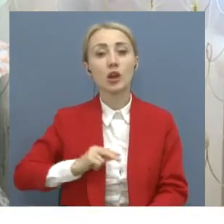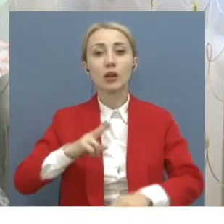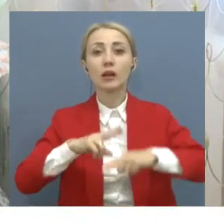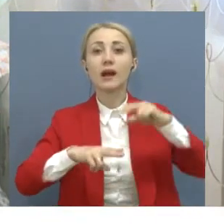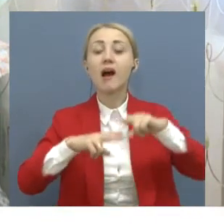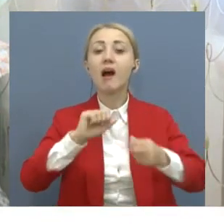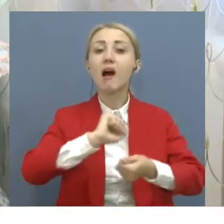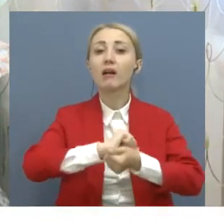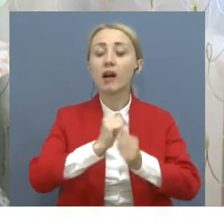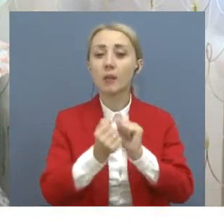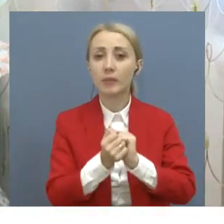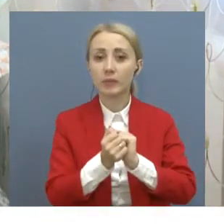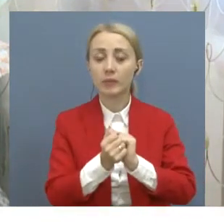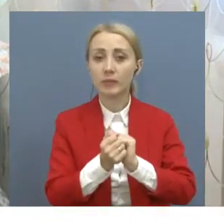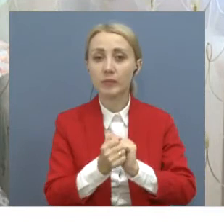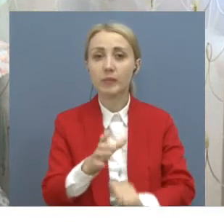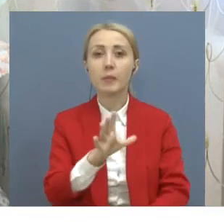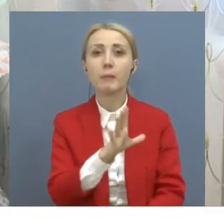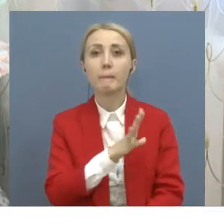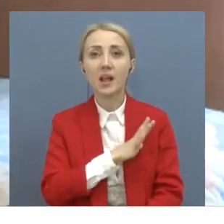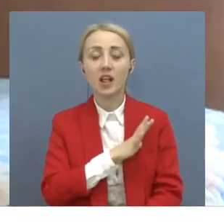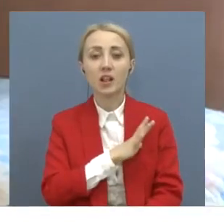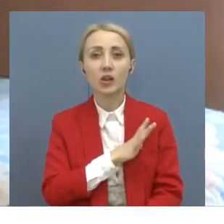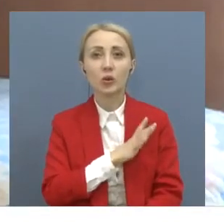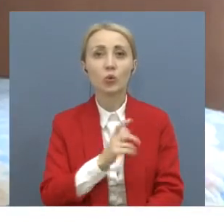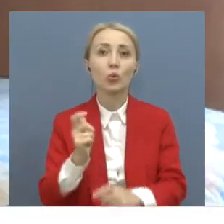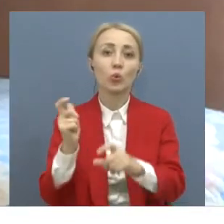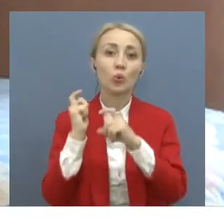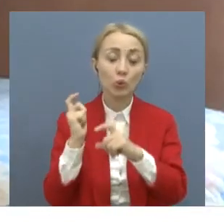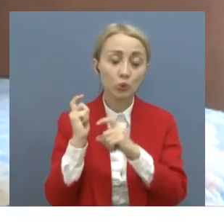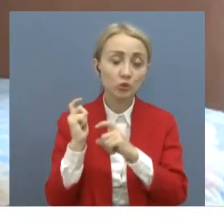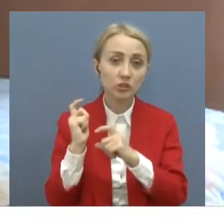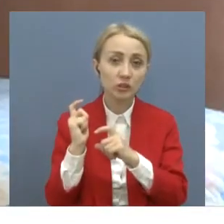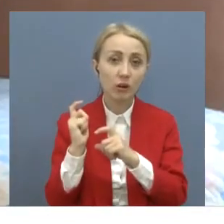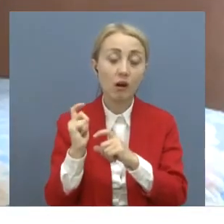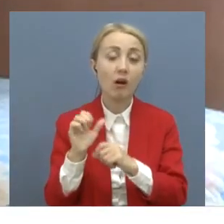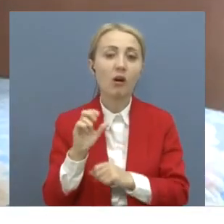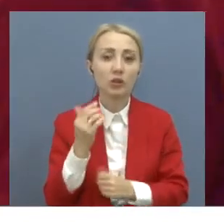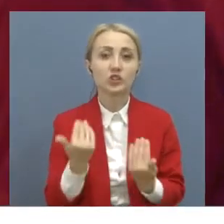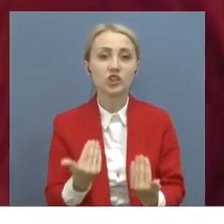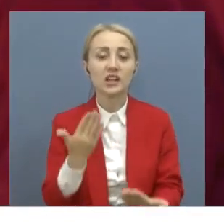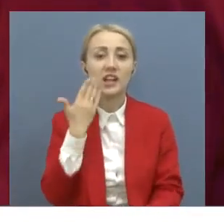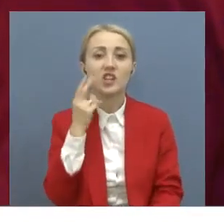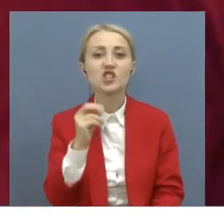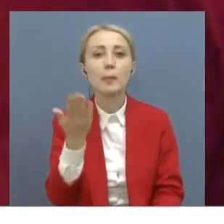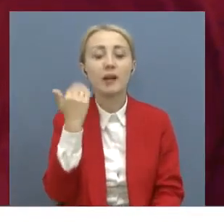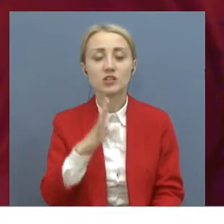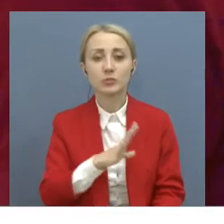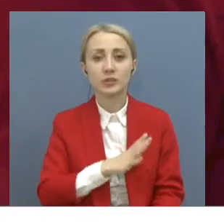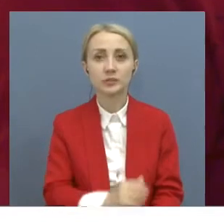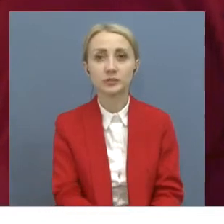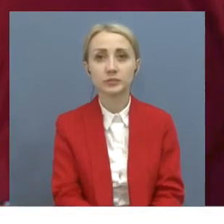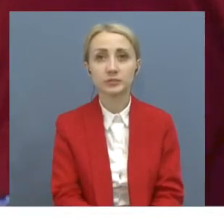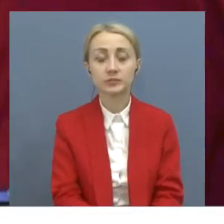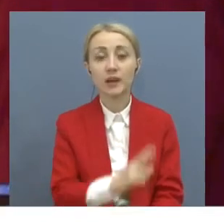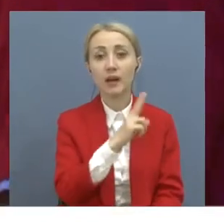жүрмін. Қайда? Стройканың құрылысы. Басқа жұмыстарына қарағанда ауыр емес сонша. Қадыржан аға балаларын